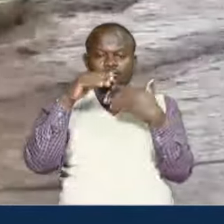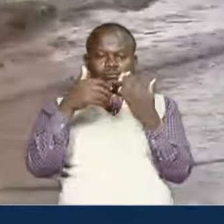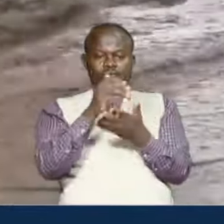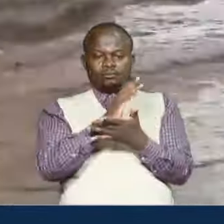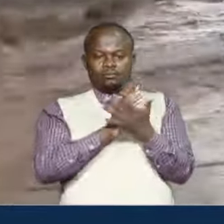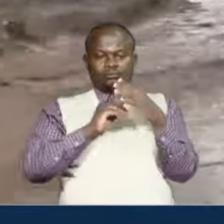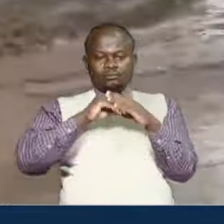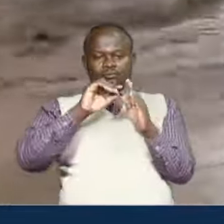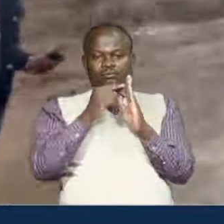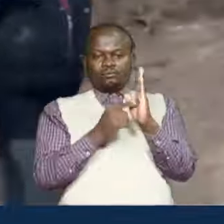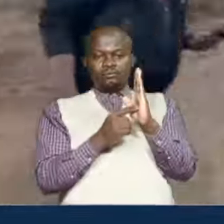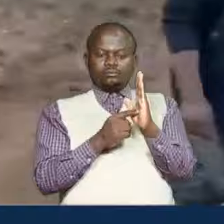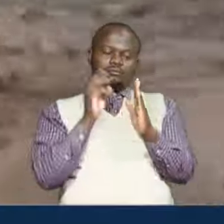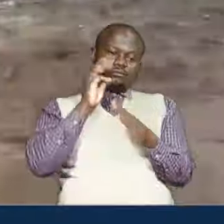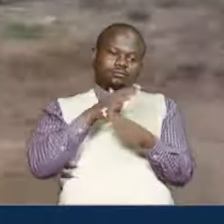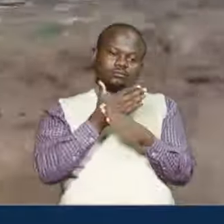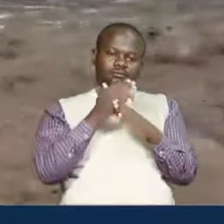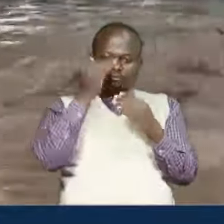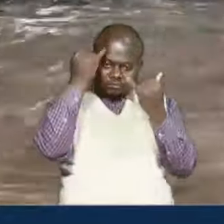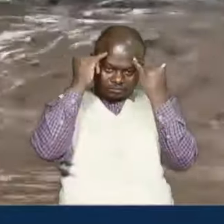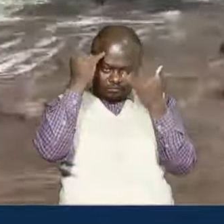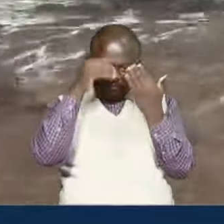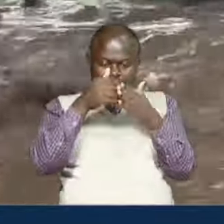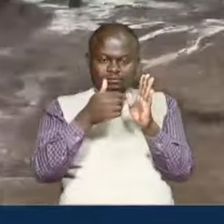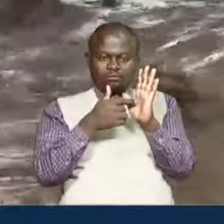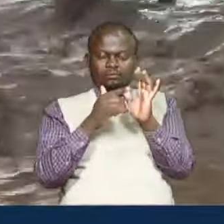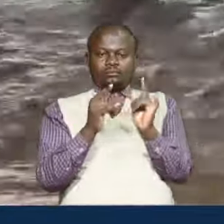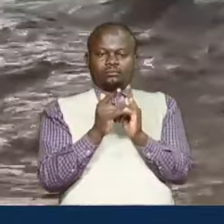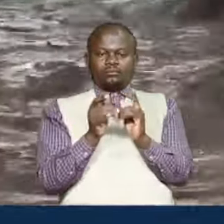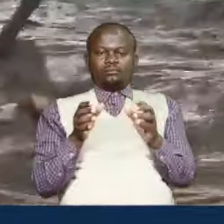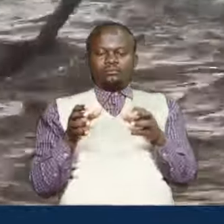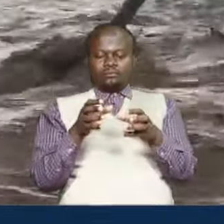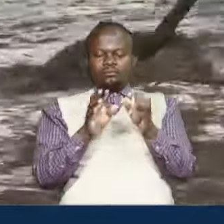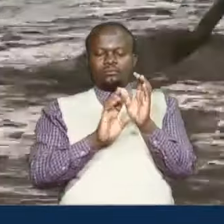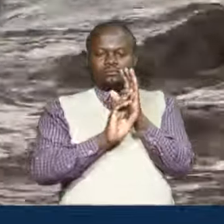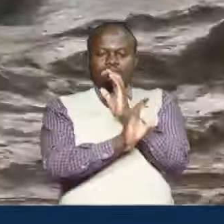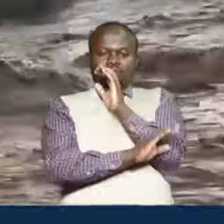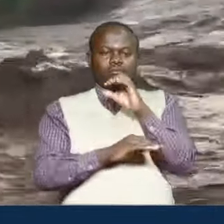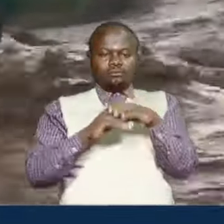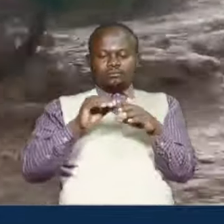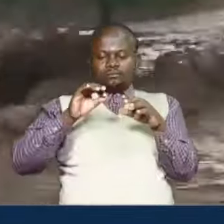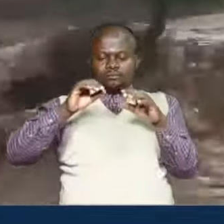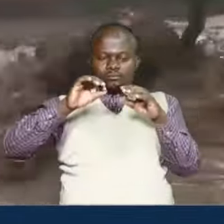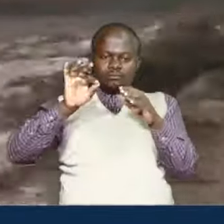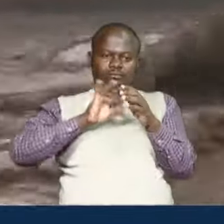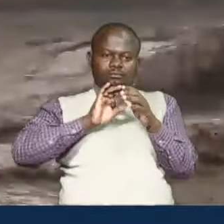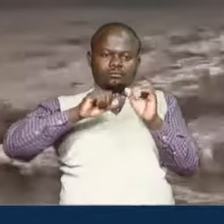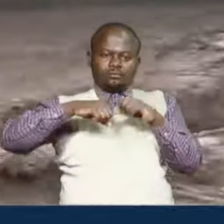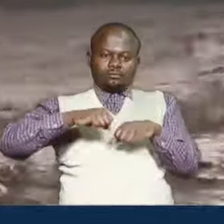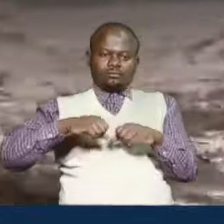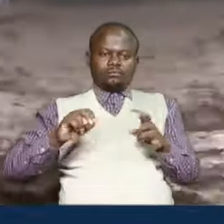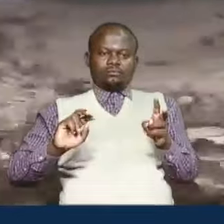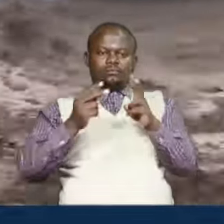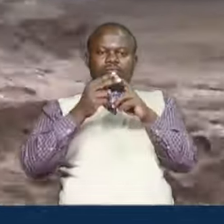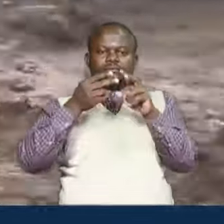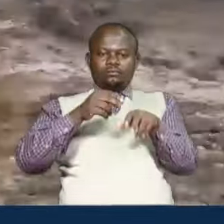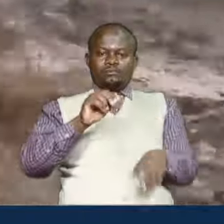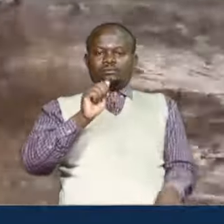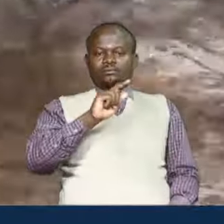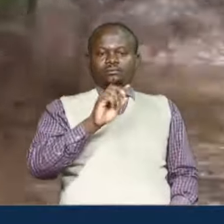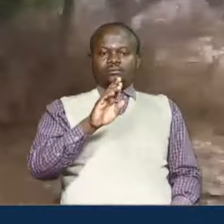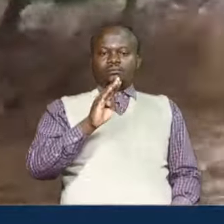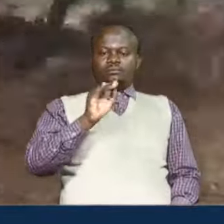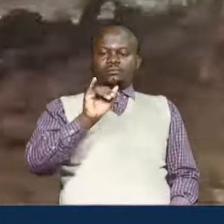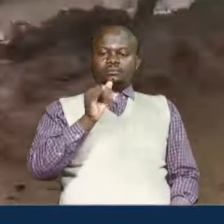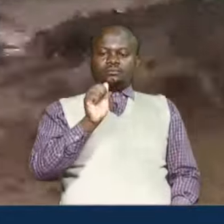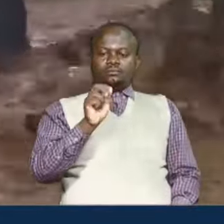ngingo zitezweho kunguranwaho ibitekerezo mu nama izahuza intumwa z'ibihugu byasinye amasezerano ya Paris izabera muri Azerbaijan guhera mu